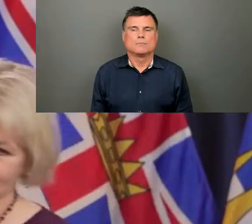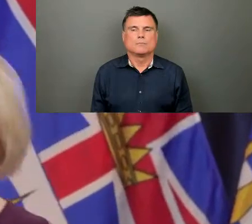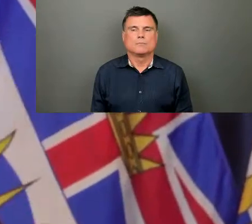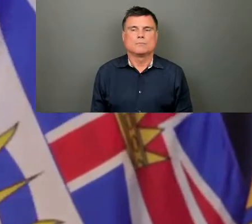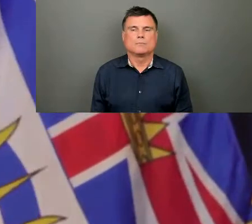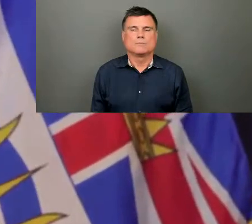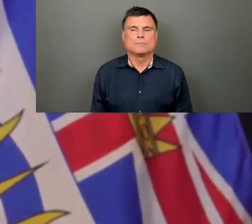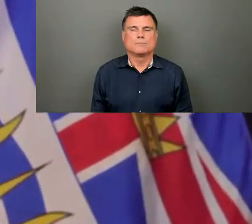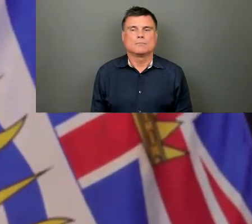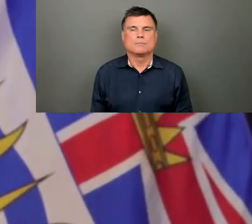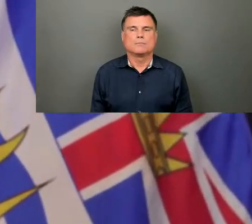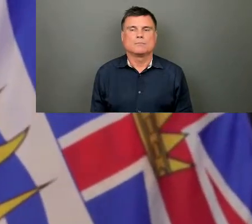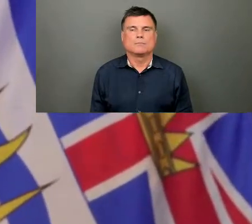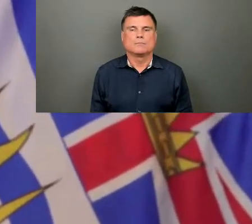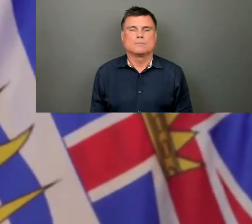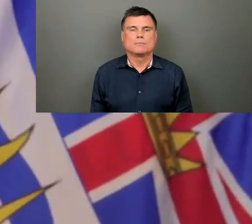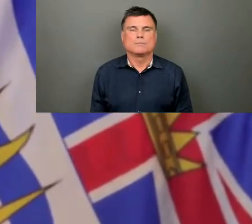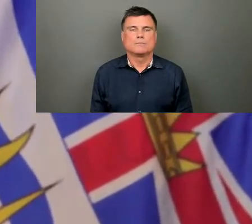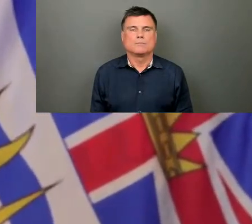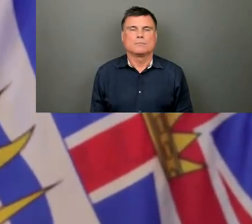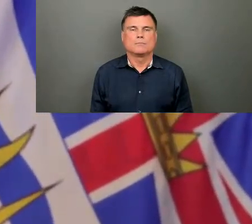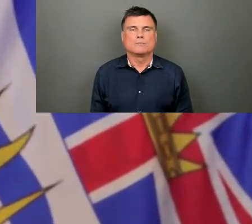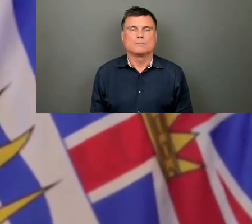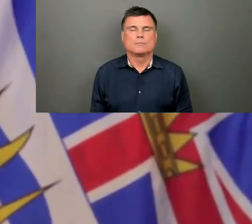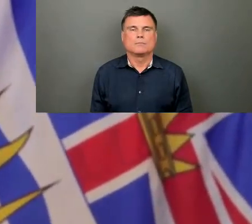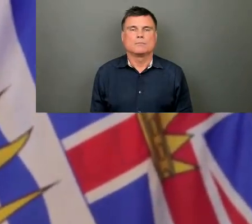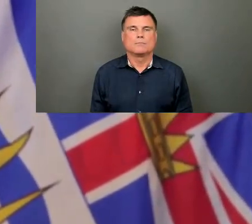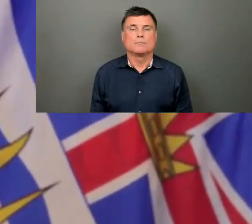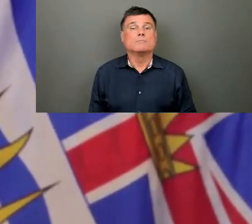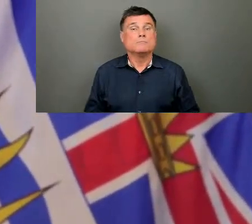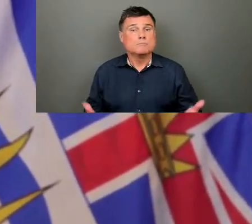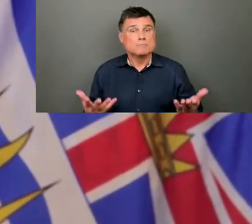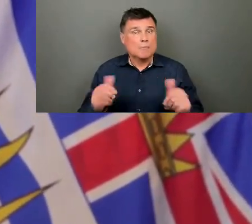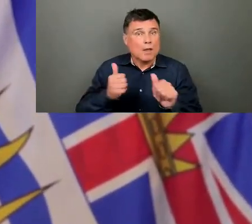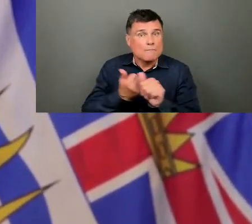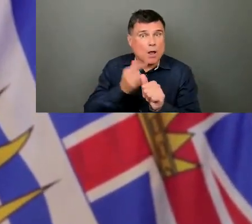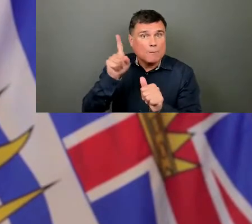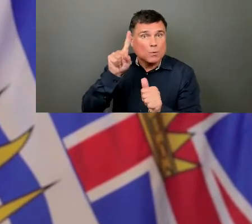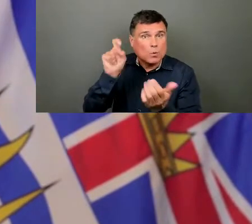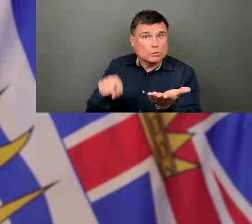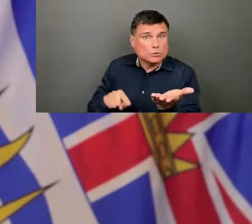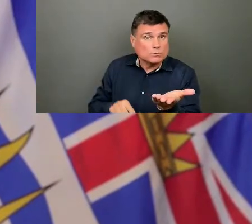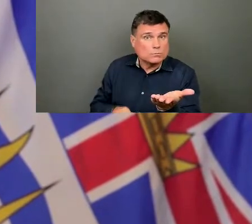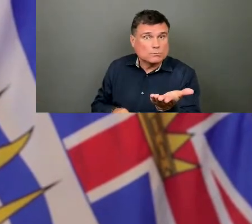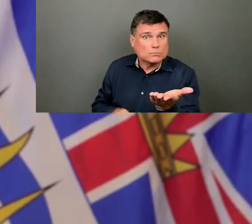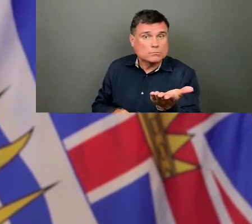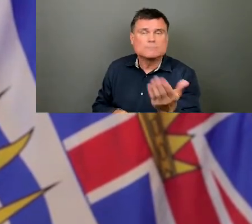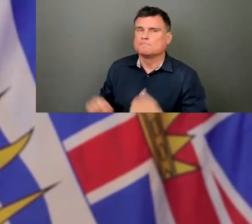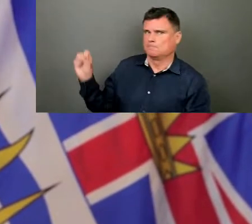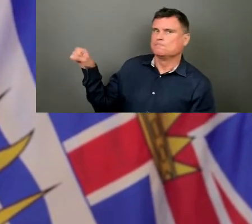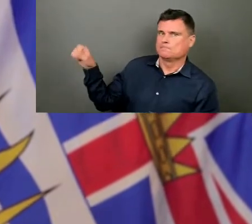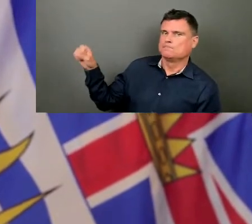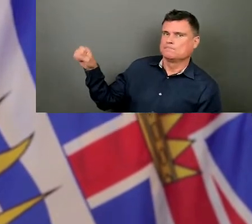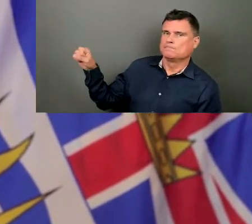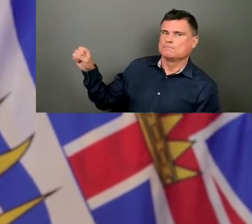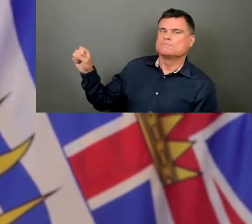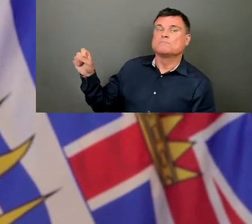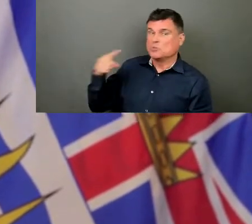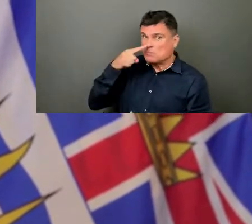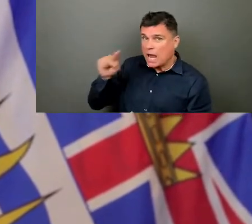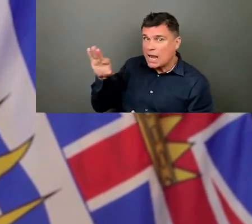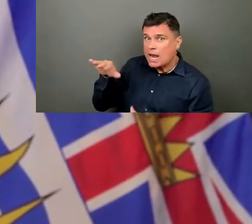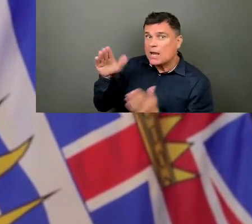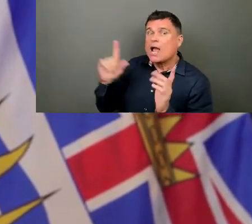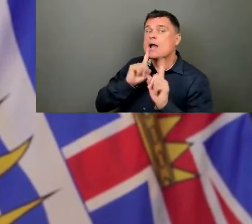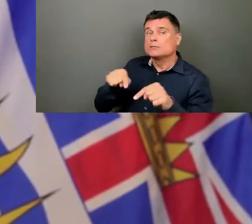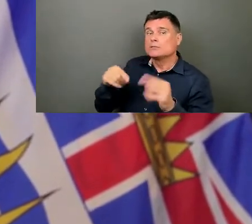Yes, I do. And French again, please, Mr. Minister Dix, for this next question. Are booster shots going to be made available here in